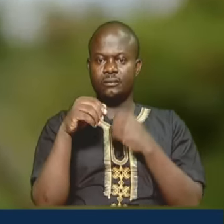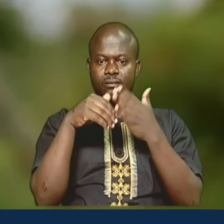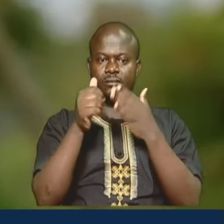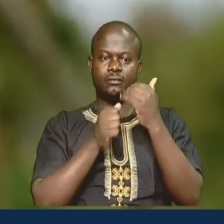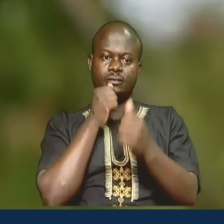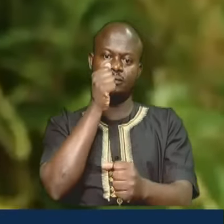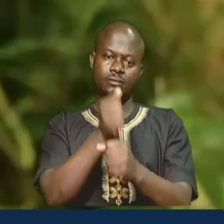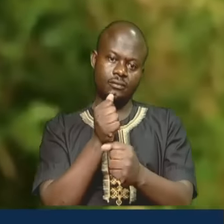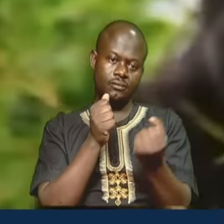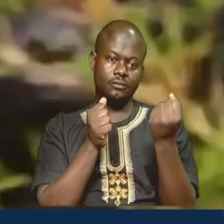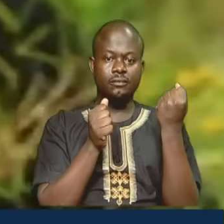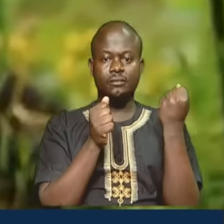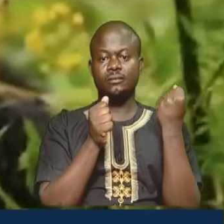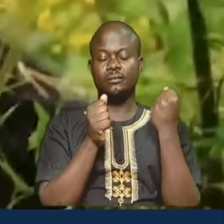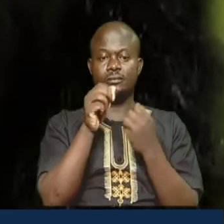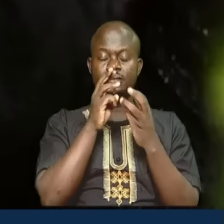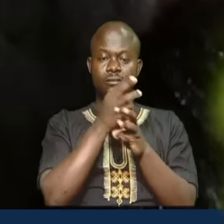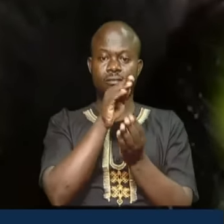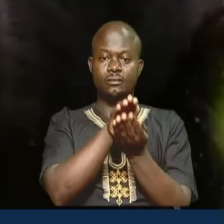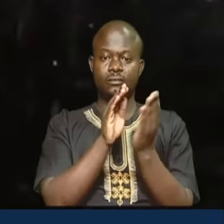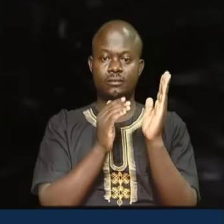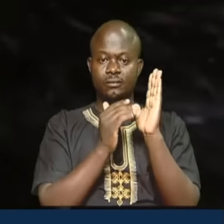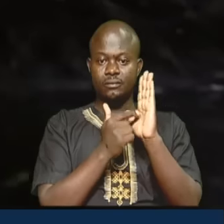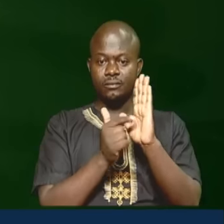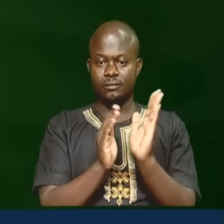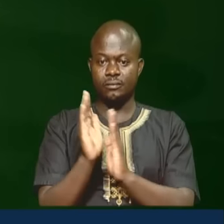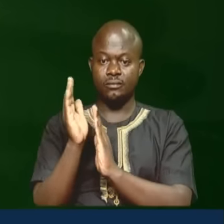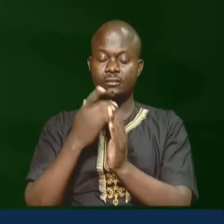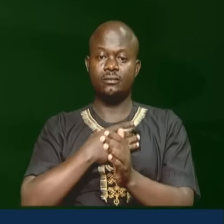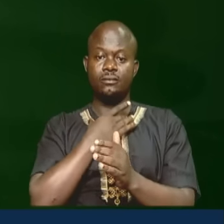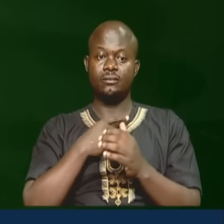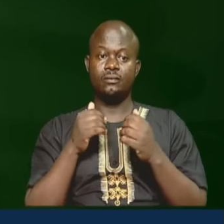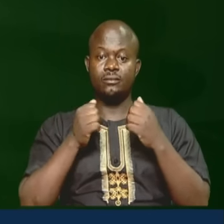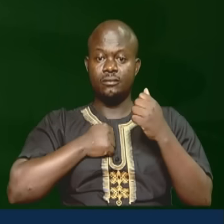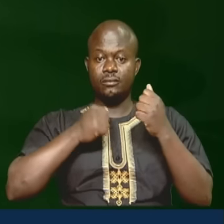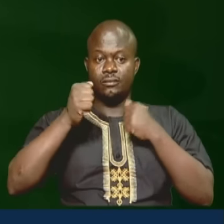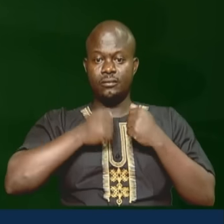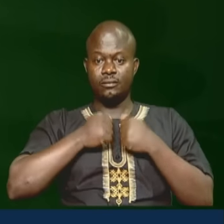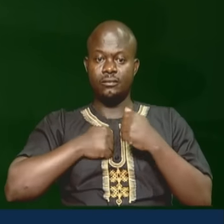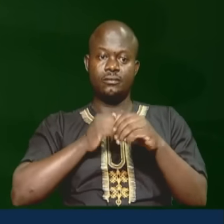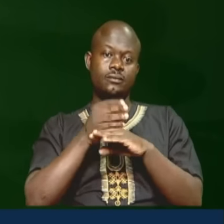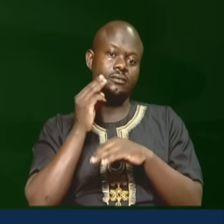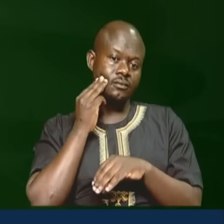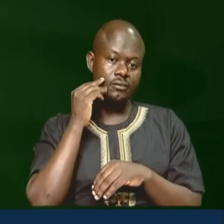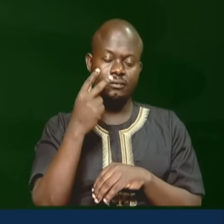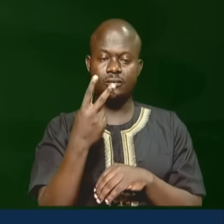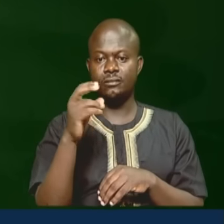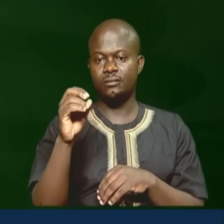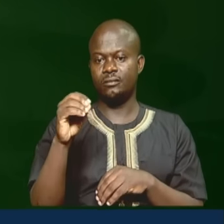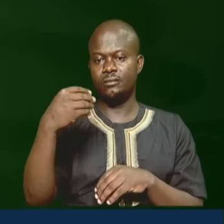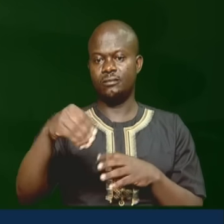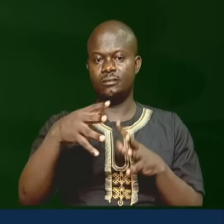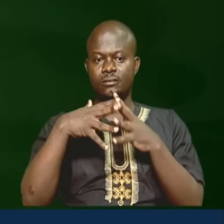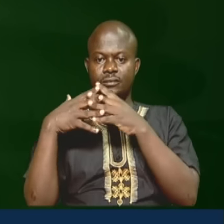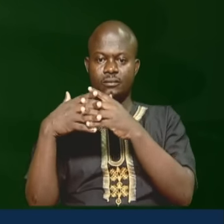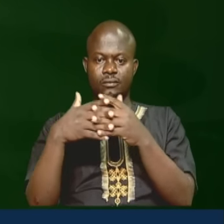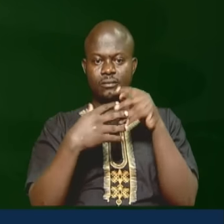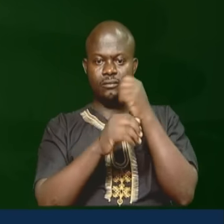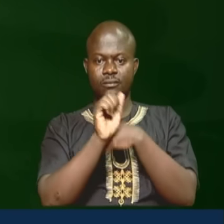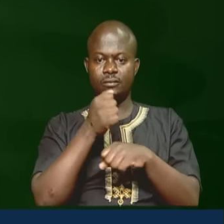2024 kandi Banki y'Isi iteganya ko amadovize azaturuka mu gusura ingagi agera kuri miliyoni 200 z'amadolari ya Amerika.